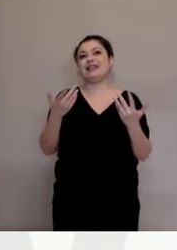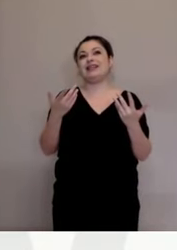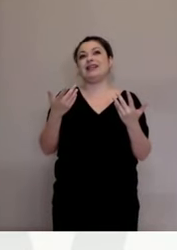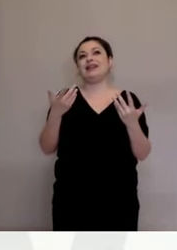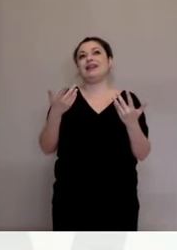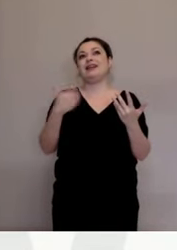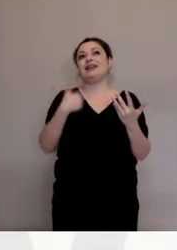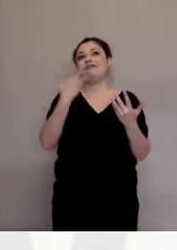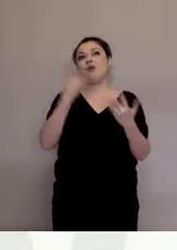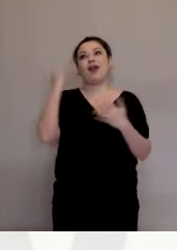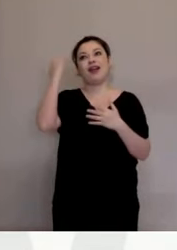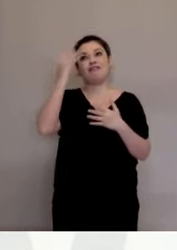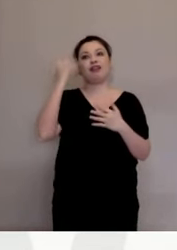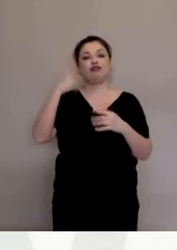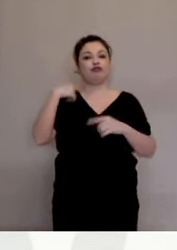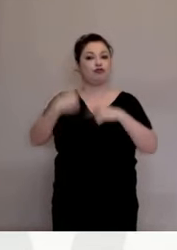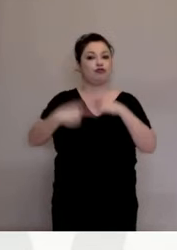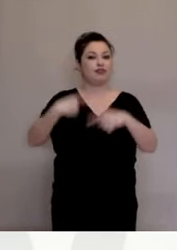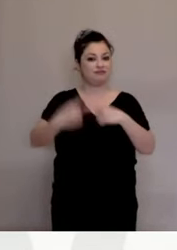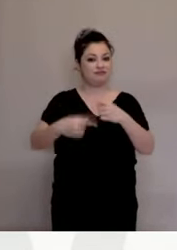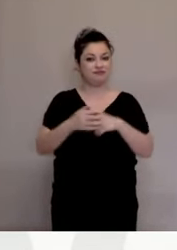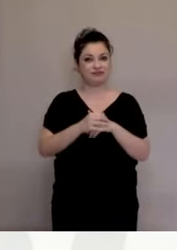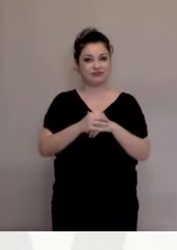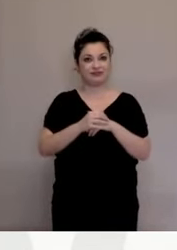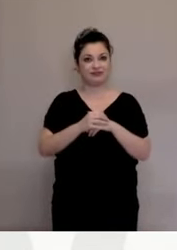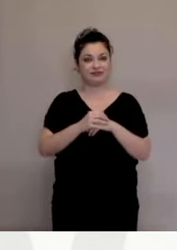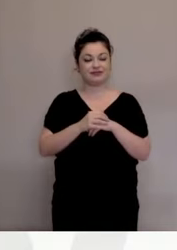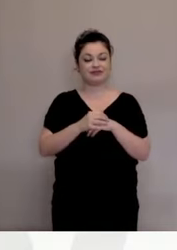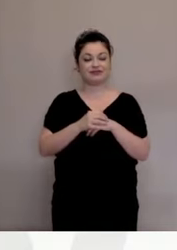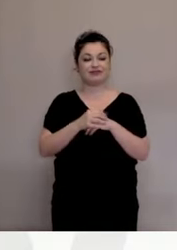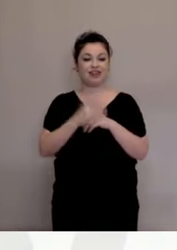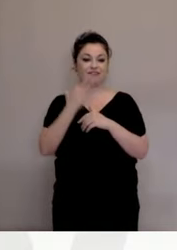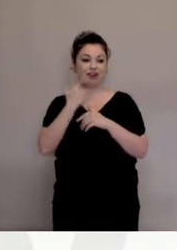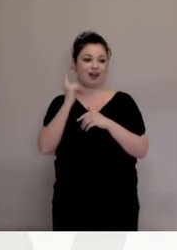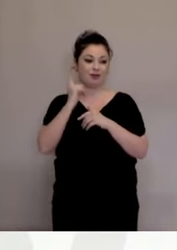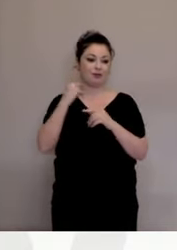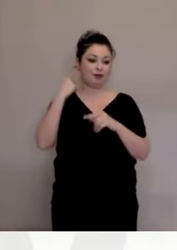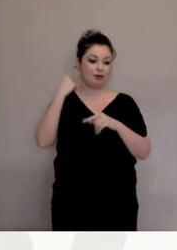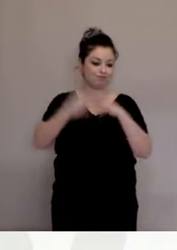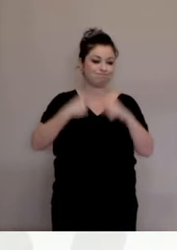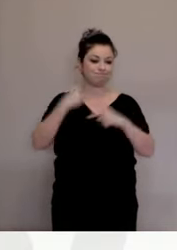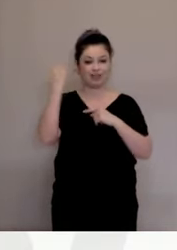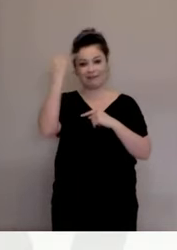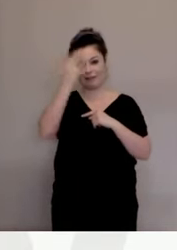che questa riflessione continuasse proprio su questo tema.